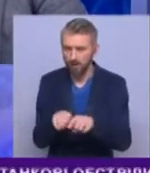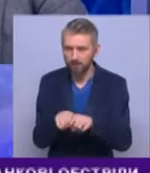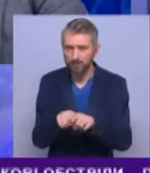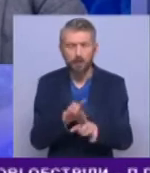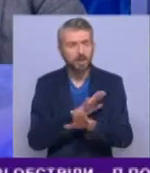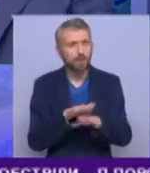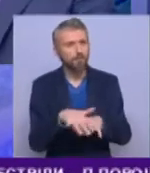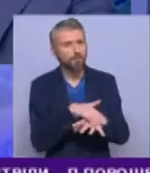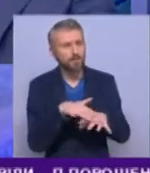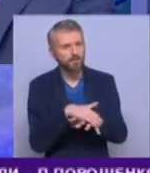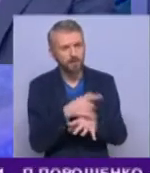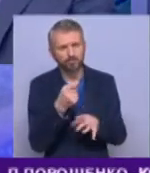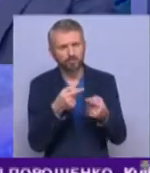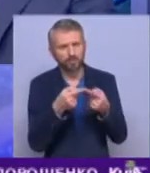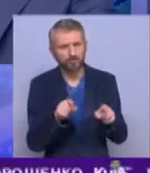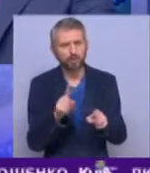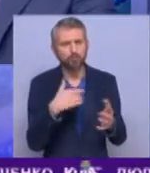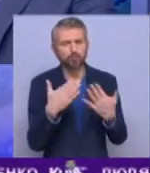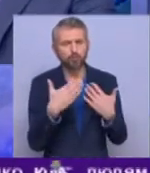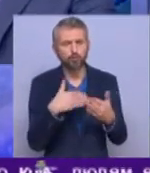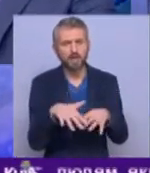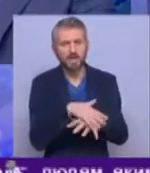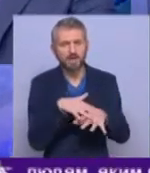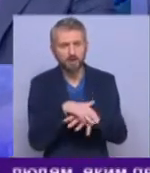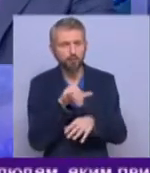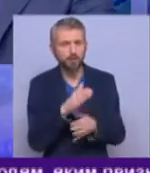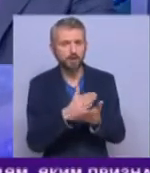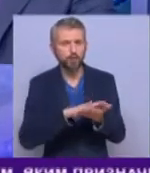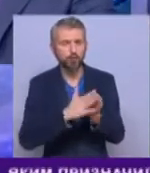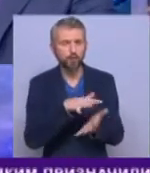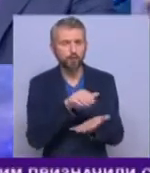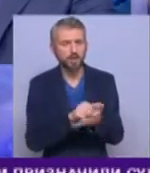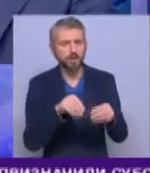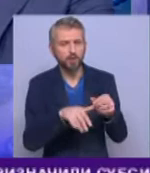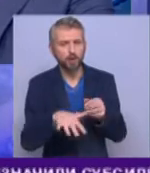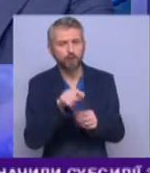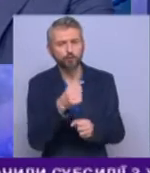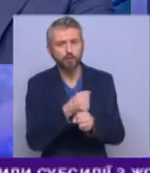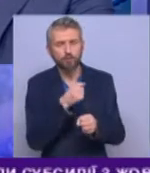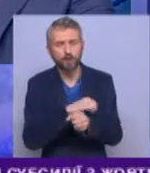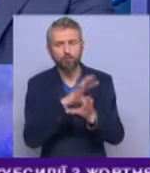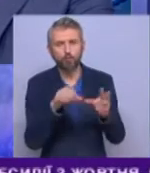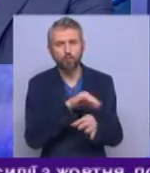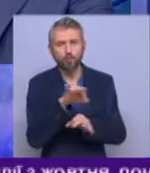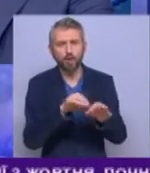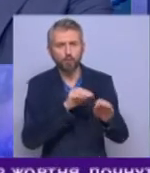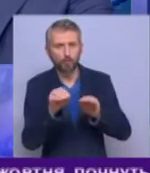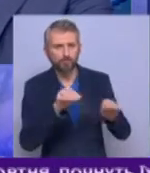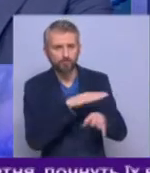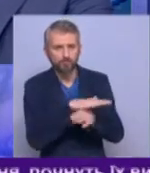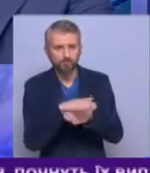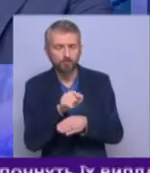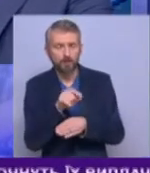Ні, базари це там трошки. Що стосується ринків, то в них є договір оренди земельної ділянки, вони розробляють комплексну схему розміщення цих споруд. І вони